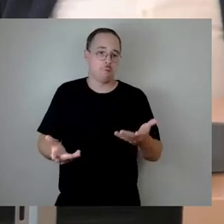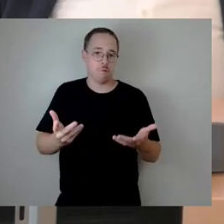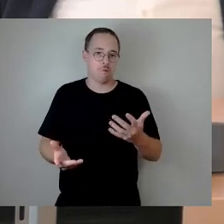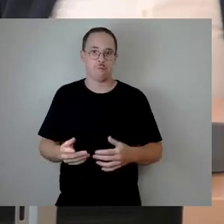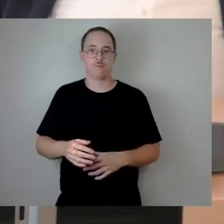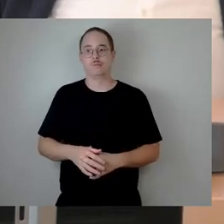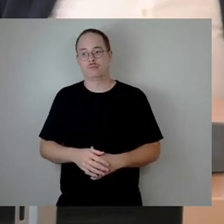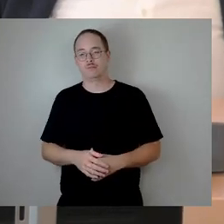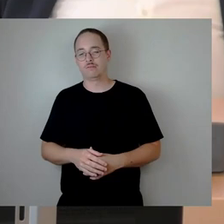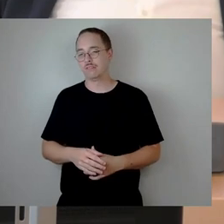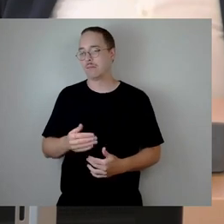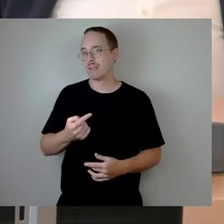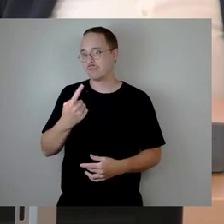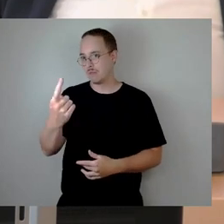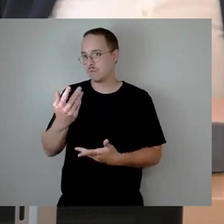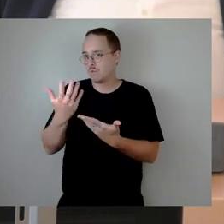nicht. Ich bin ja schon lang genug hier.